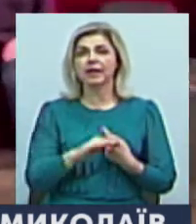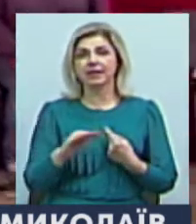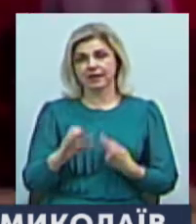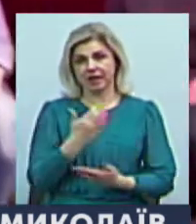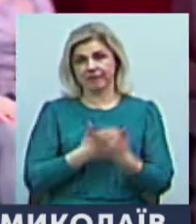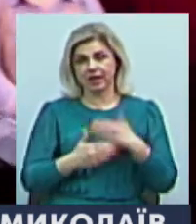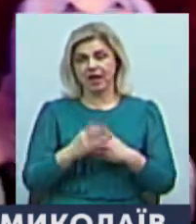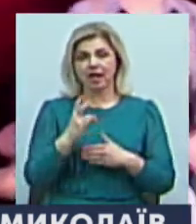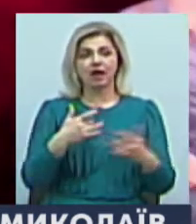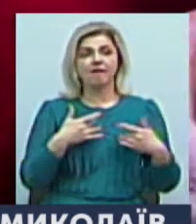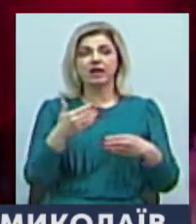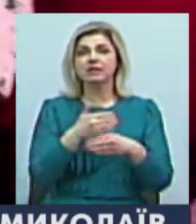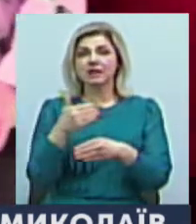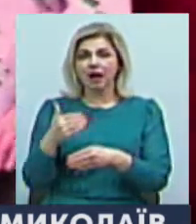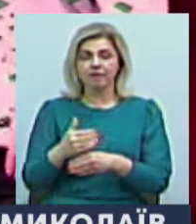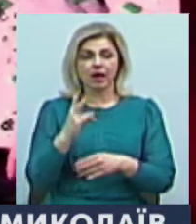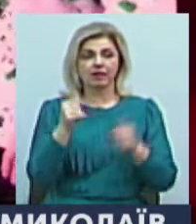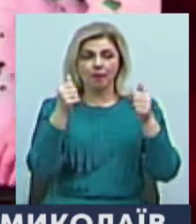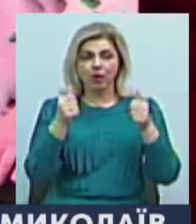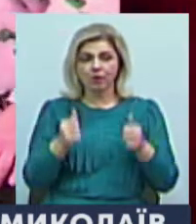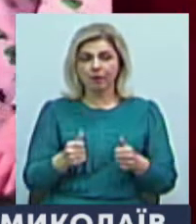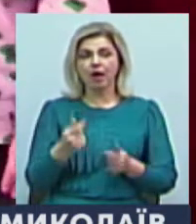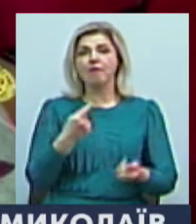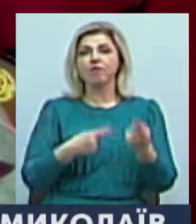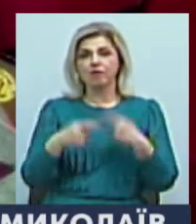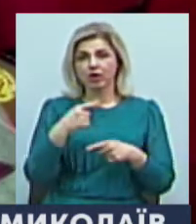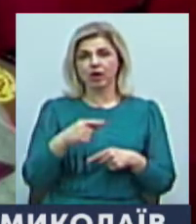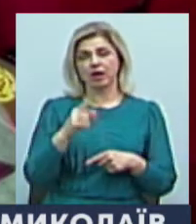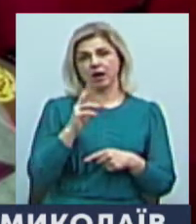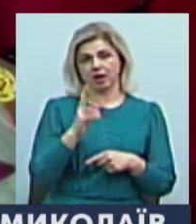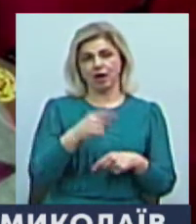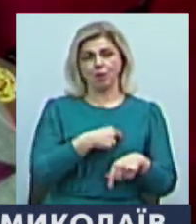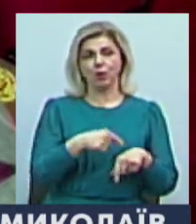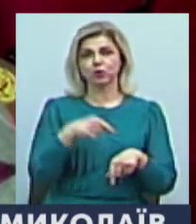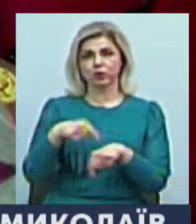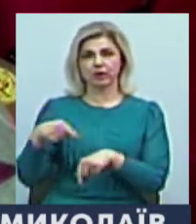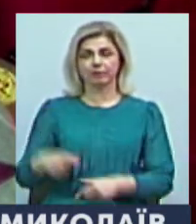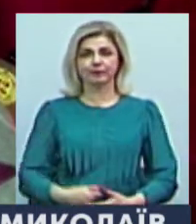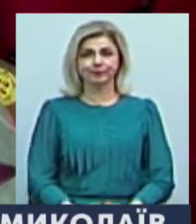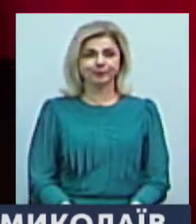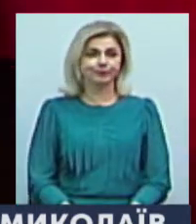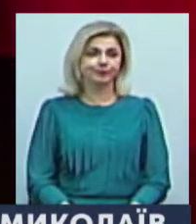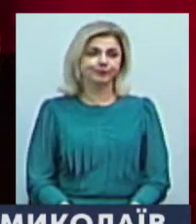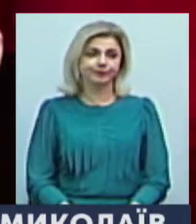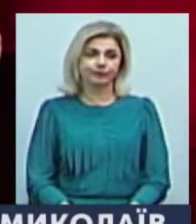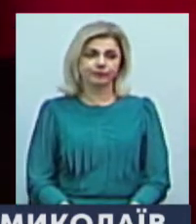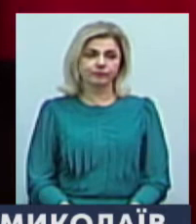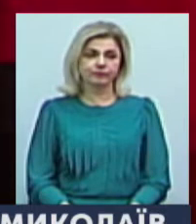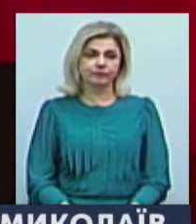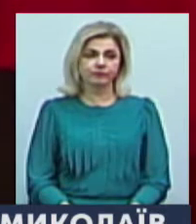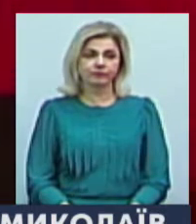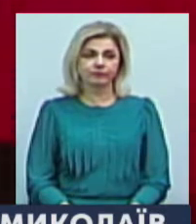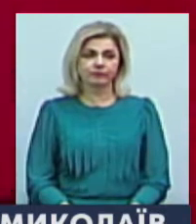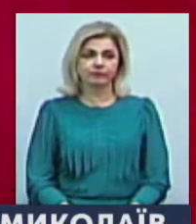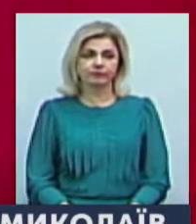на мольберті актори огортають назви почуттів. Падають в магазині слідою, не хочеться діти за столи